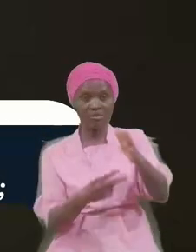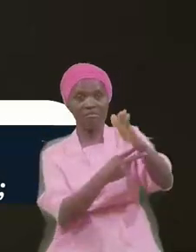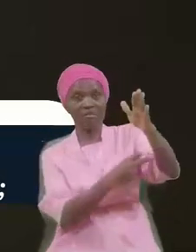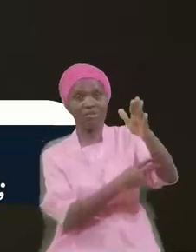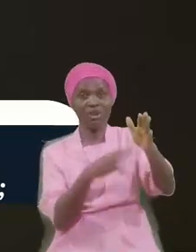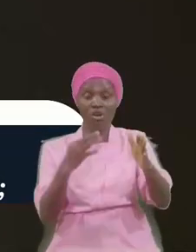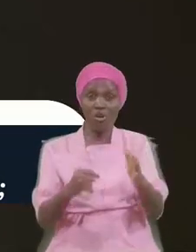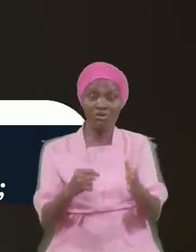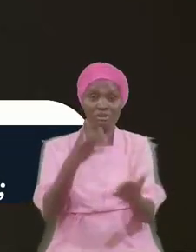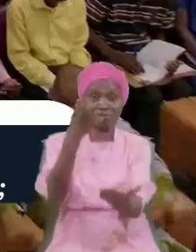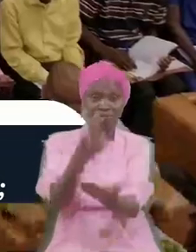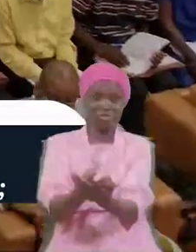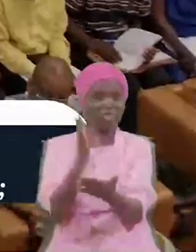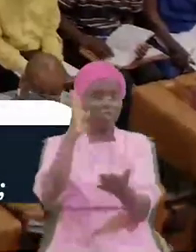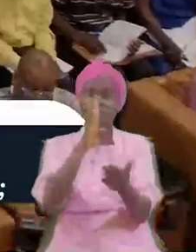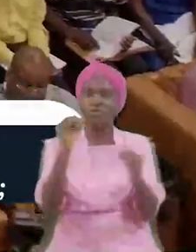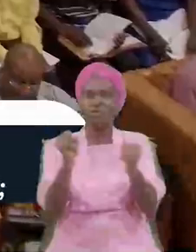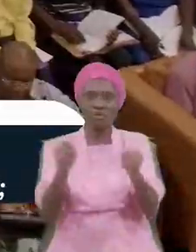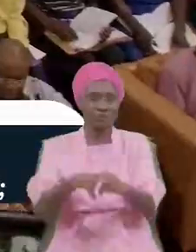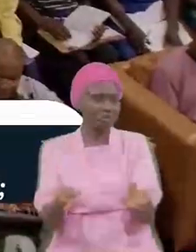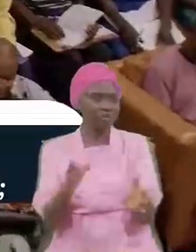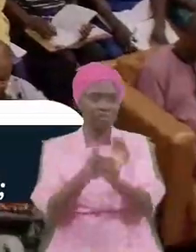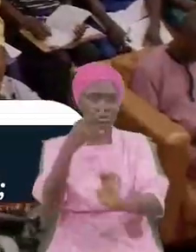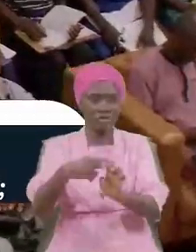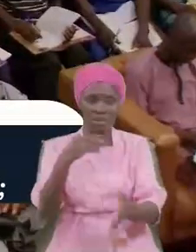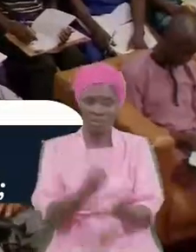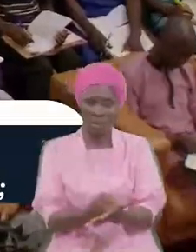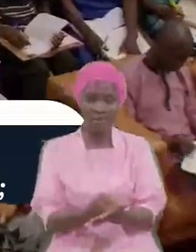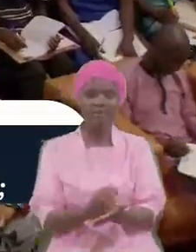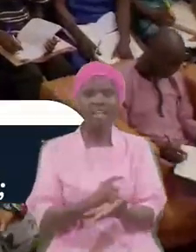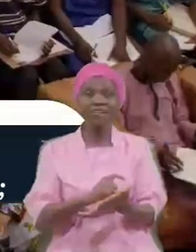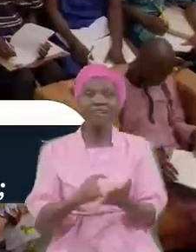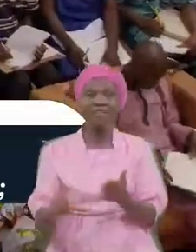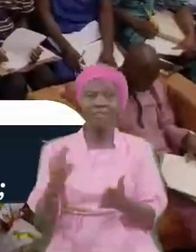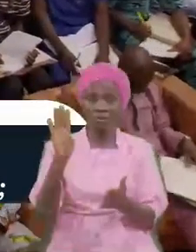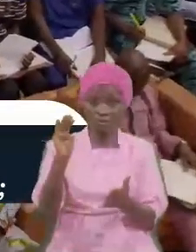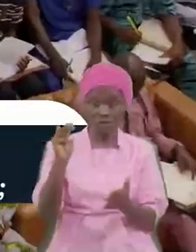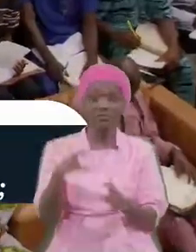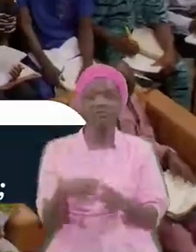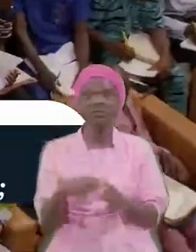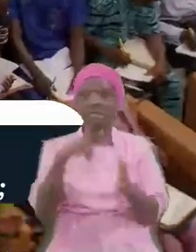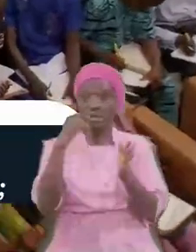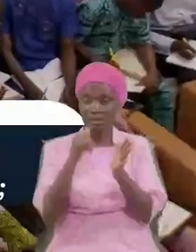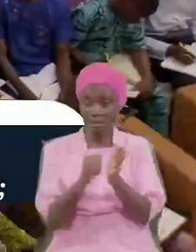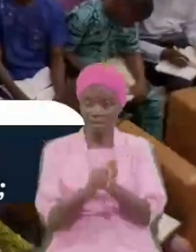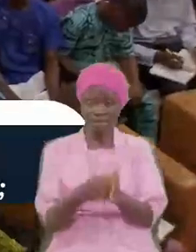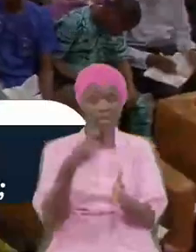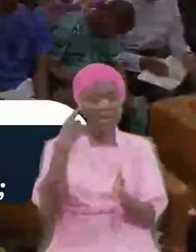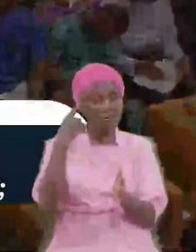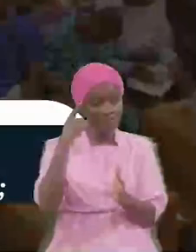seront secoués au nom de Jésus-Christ. Le verset 14 là-bas dit, et